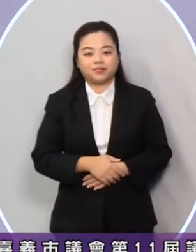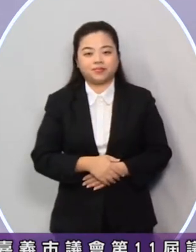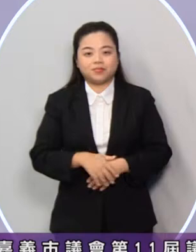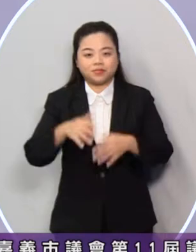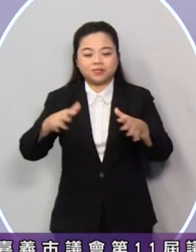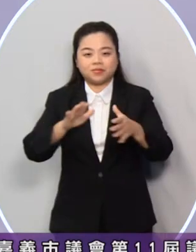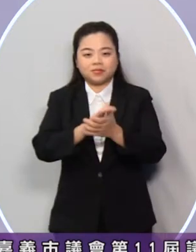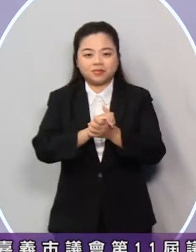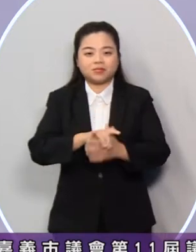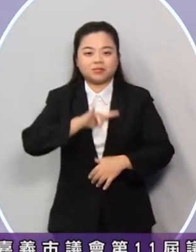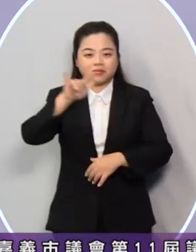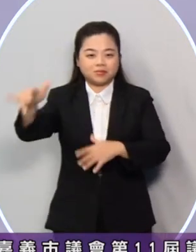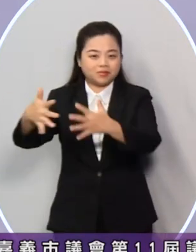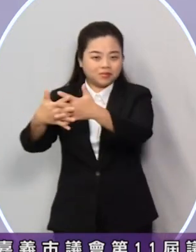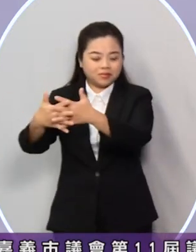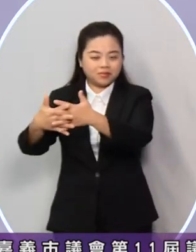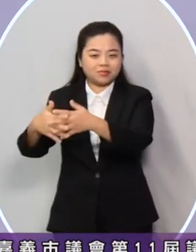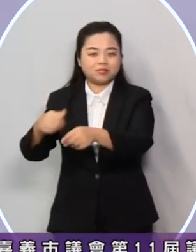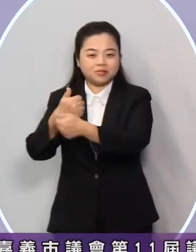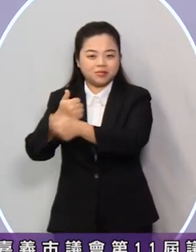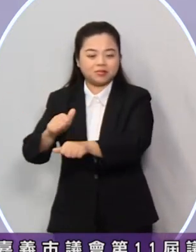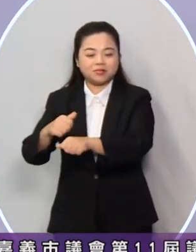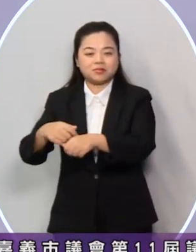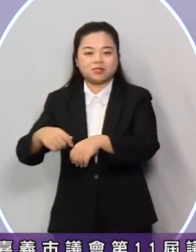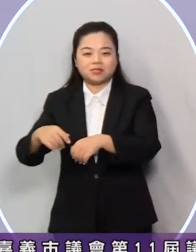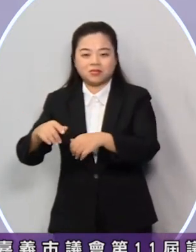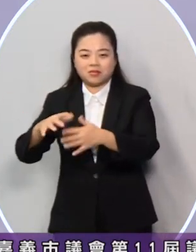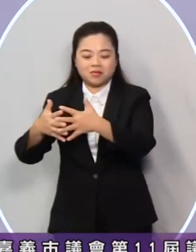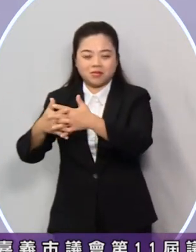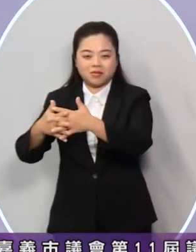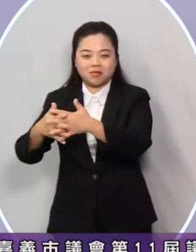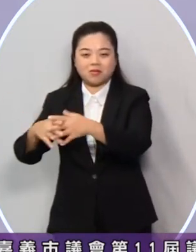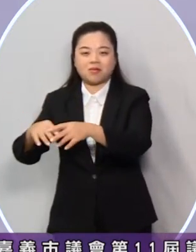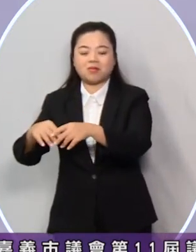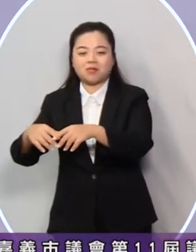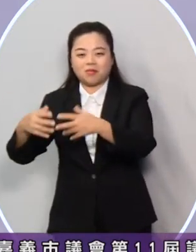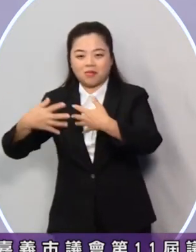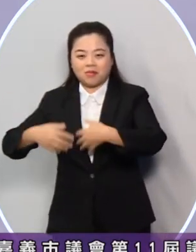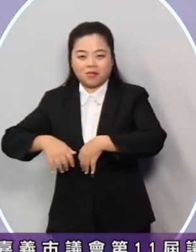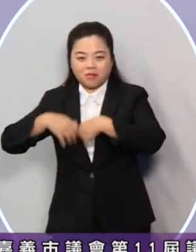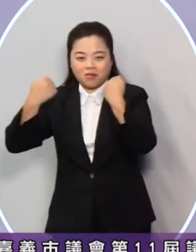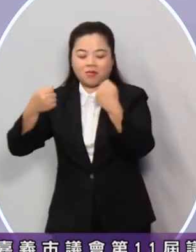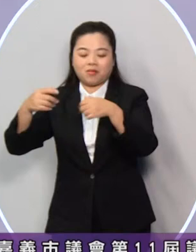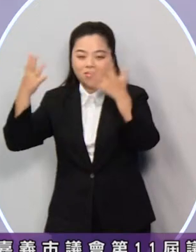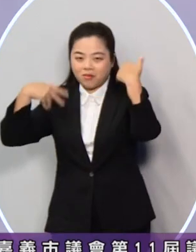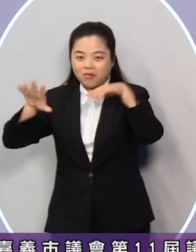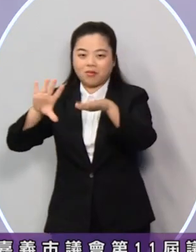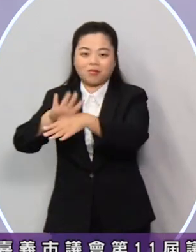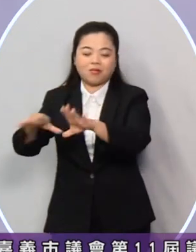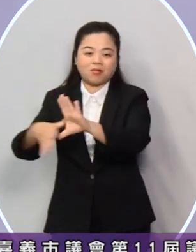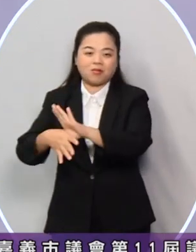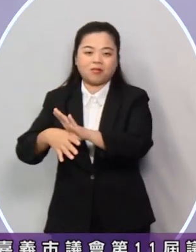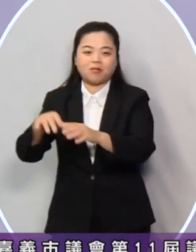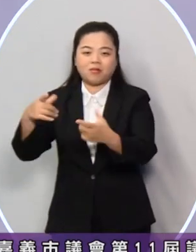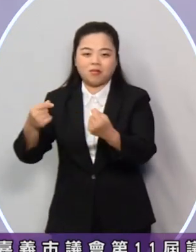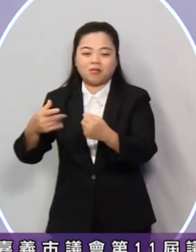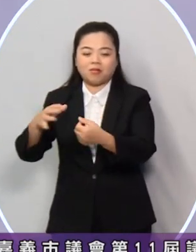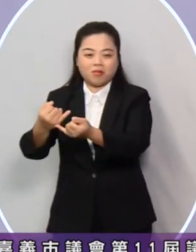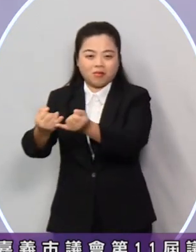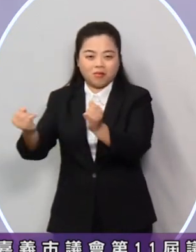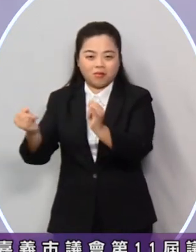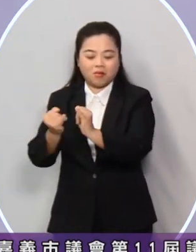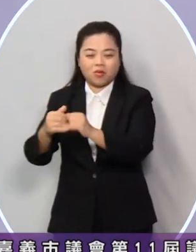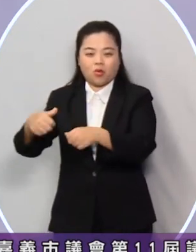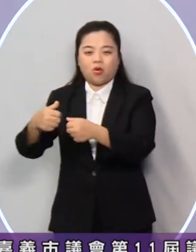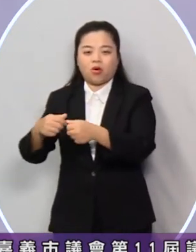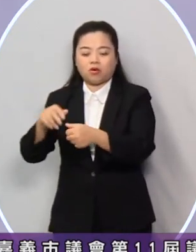很多朋友到美国就想体验一下美国的脱衣舞文化，当然除了有女性舞者之外，也有女性市场的猛男